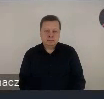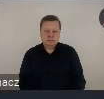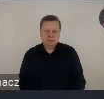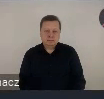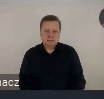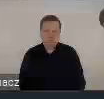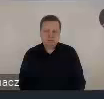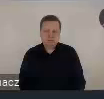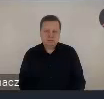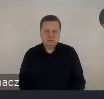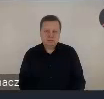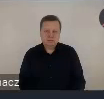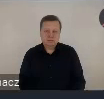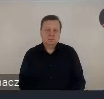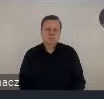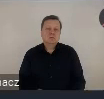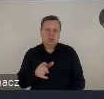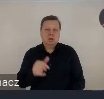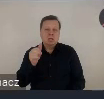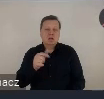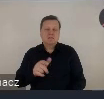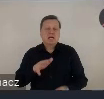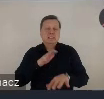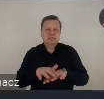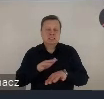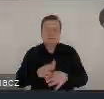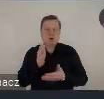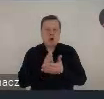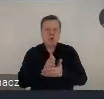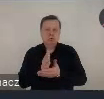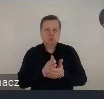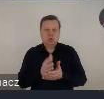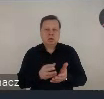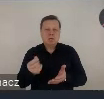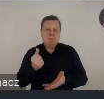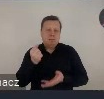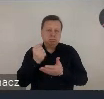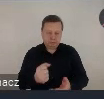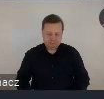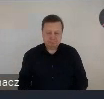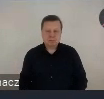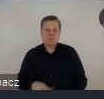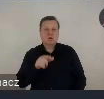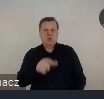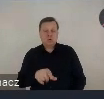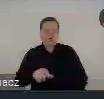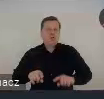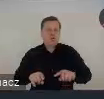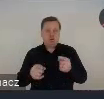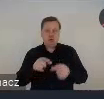tak, to się dokładnie nazywa system obsługi dotacji. Czyli po wybraniu danej organizacji